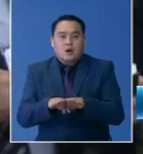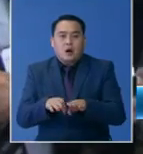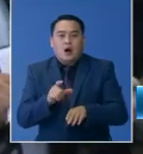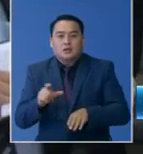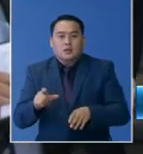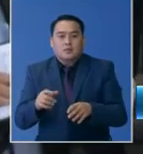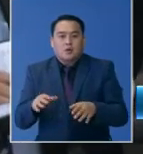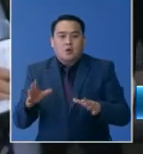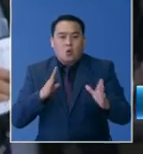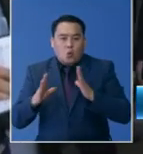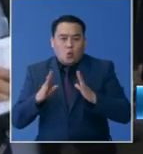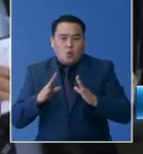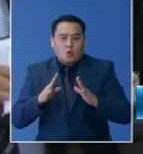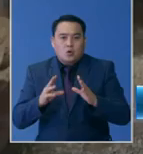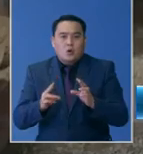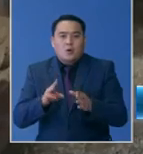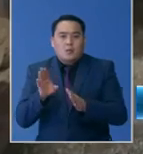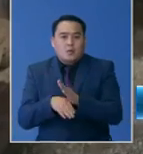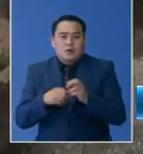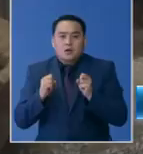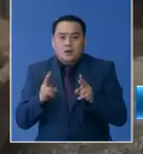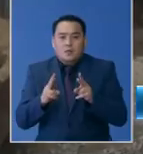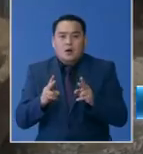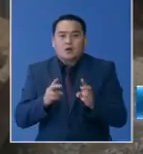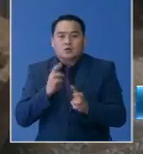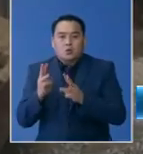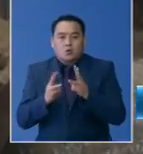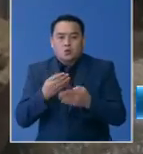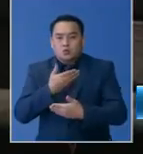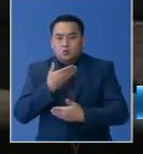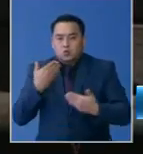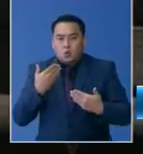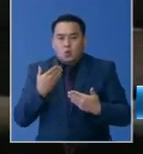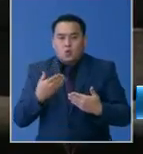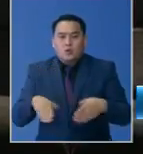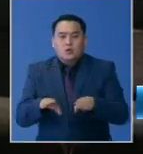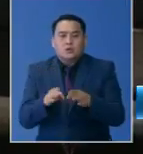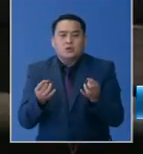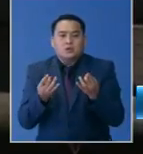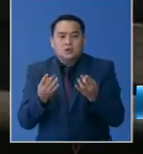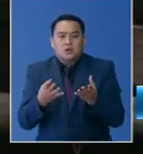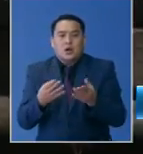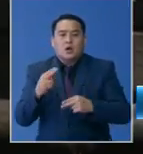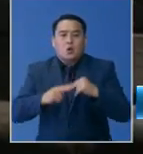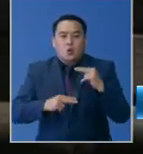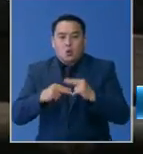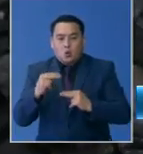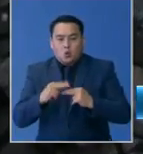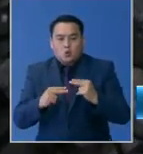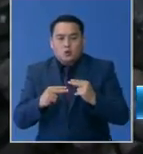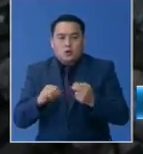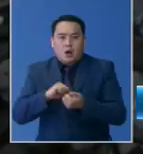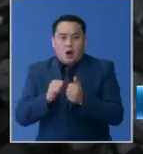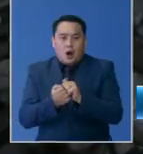жүргеніне қарамастан аула ішінде өрт қауіпсіздігі талаптары мүлде сақталмапты. Ал мұнымен қоса жайшылықта құрылыс заттары мен қара